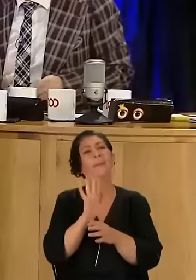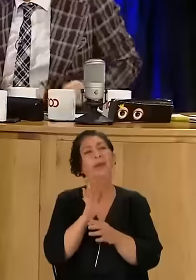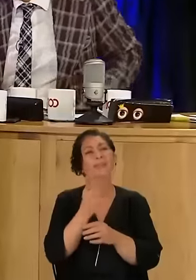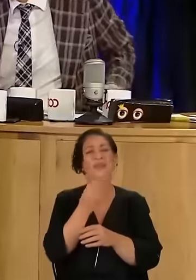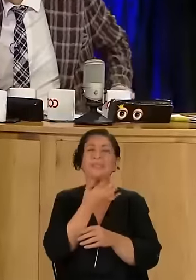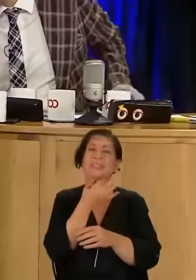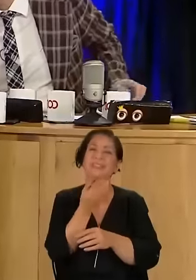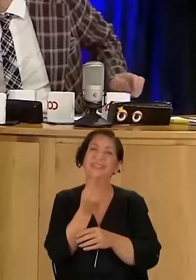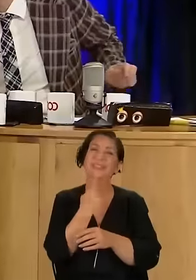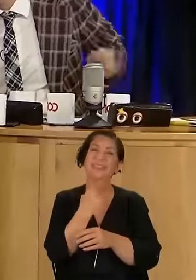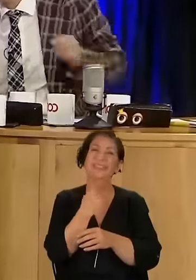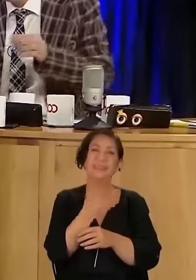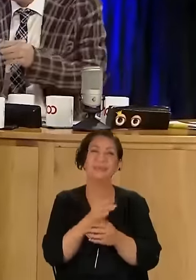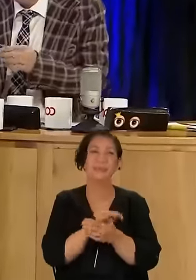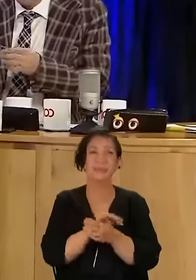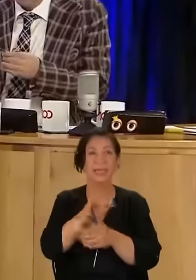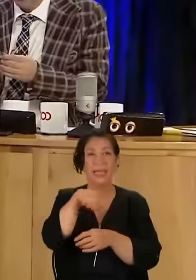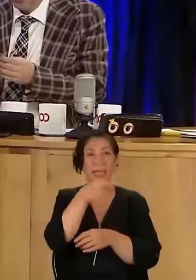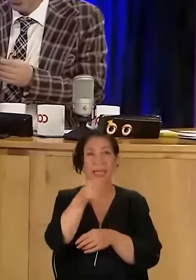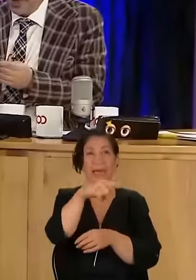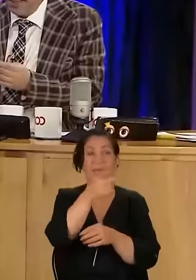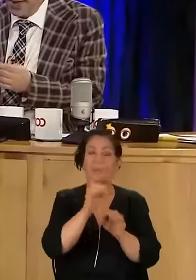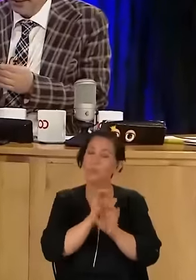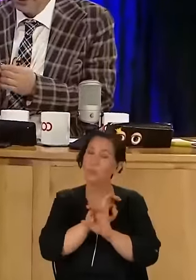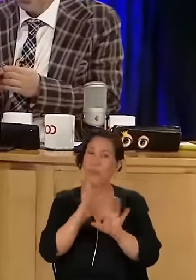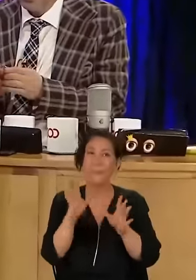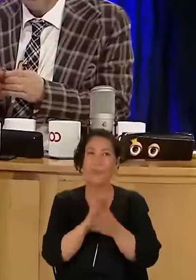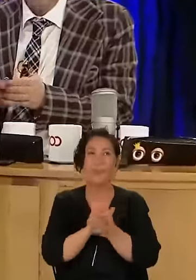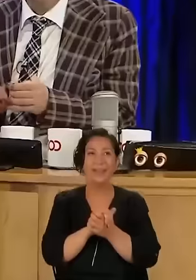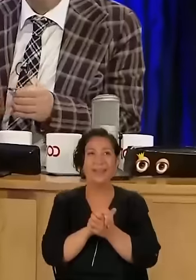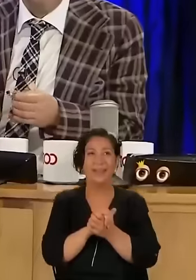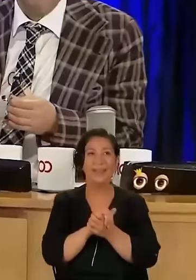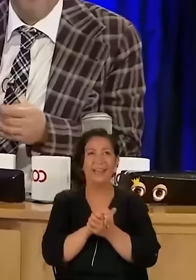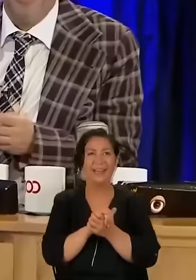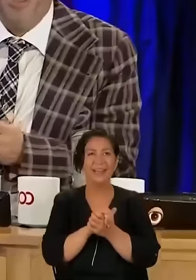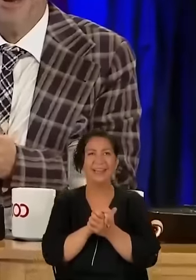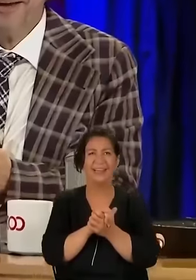hocam. Çok evet, tatlısın. Yılan. Mükemmel.